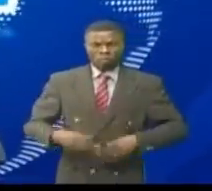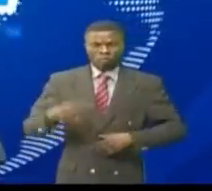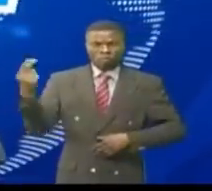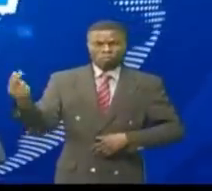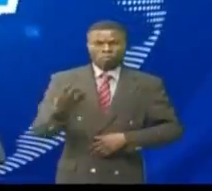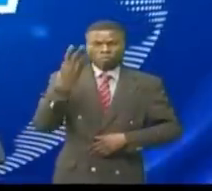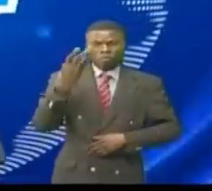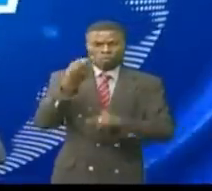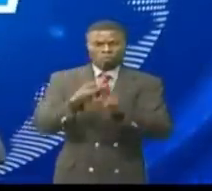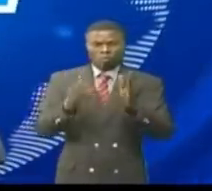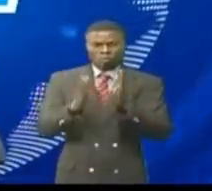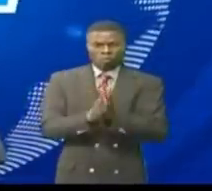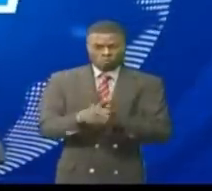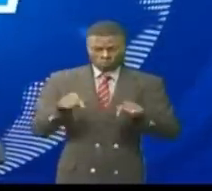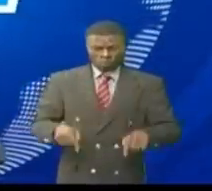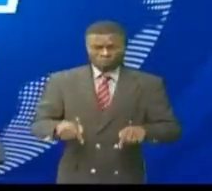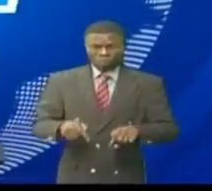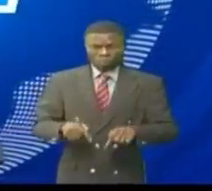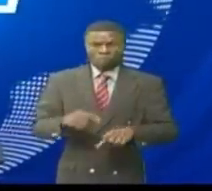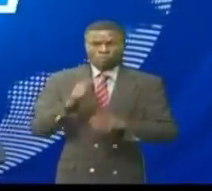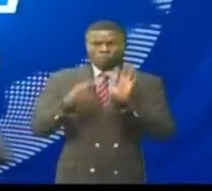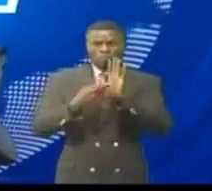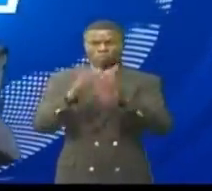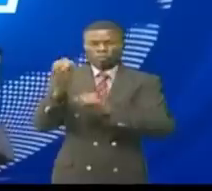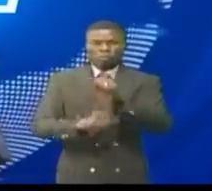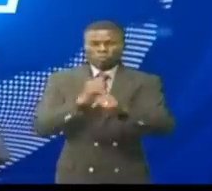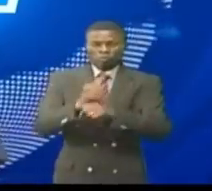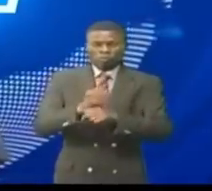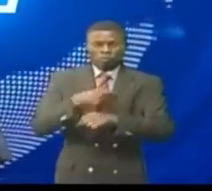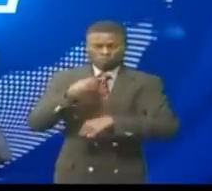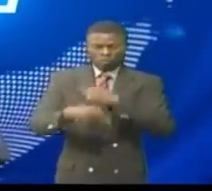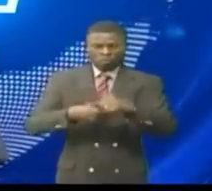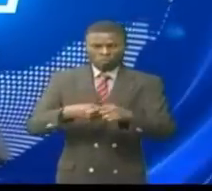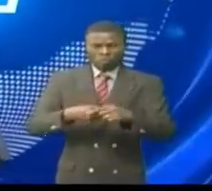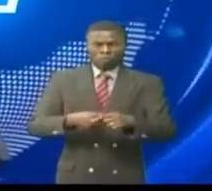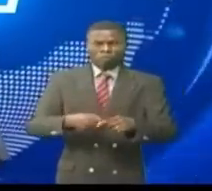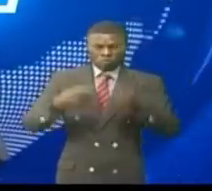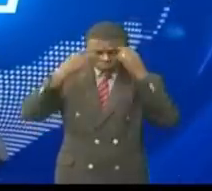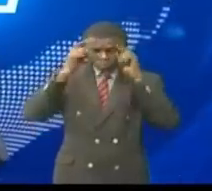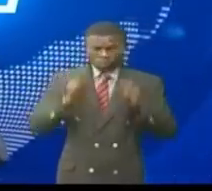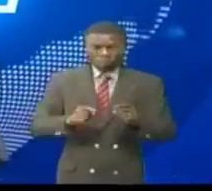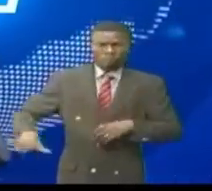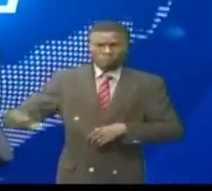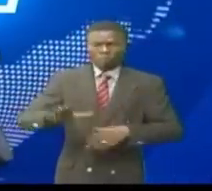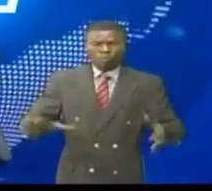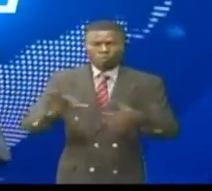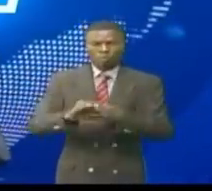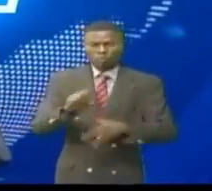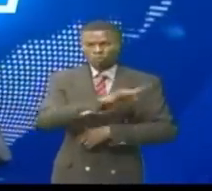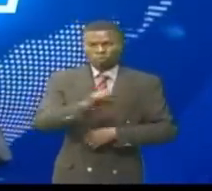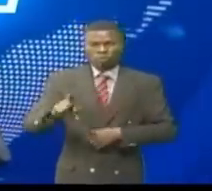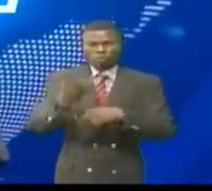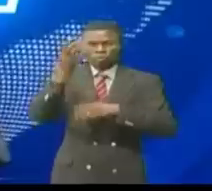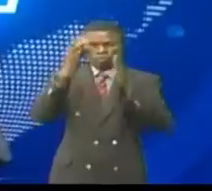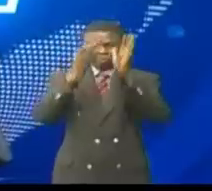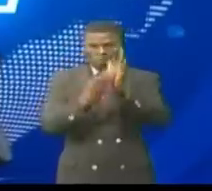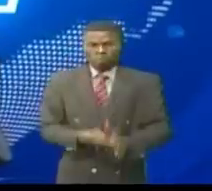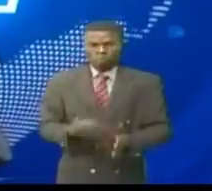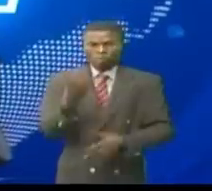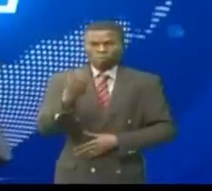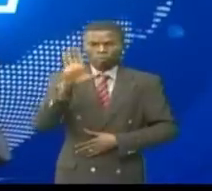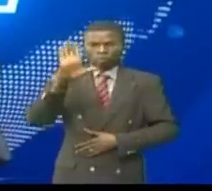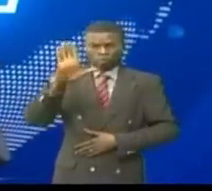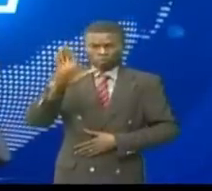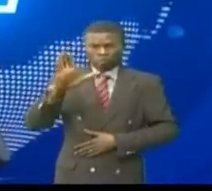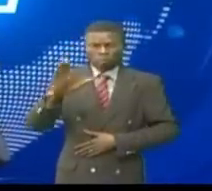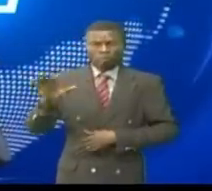24 octobre et ce jour marque l'anniversaire de l'entrée en vigueur de la Charte des Nations Unies en 1945. À Kinshasa,